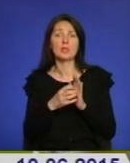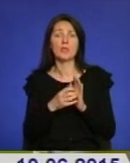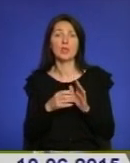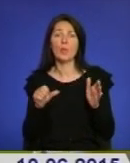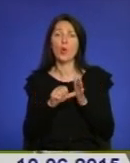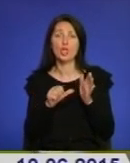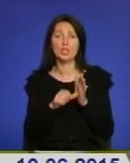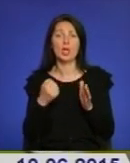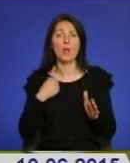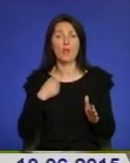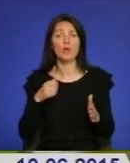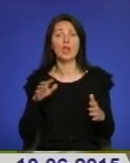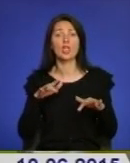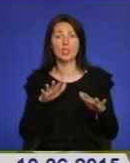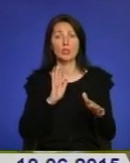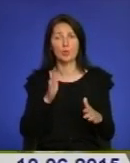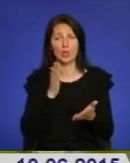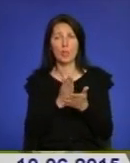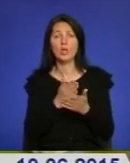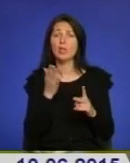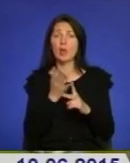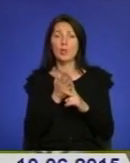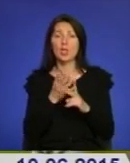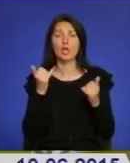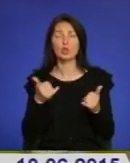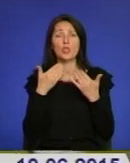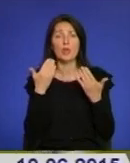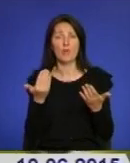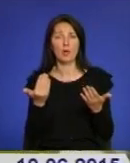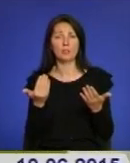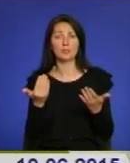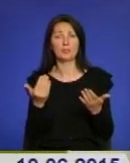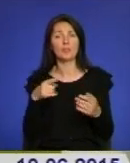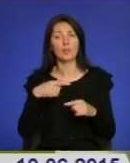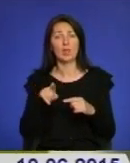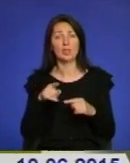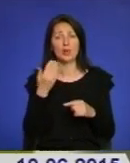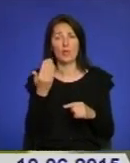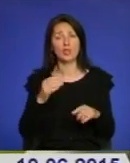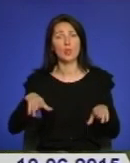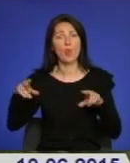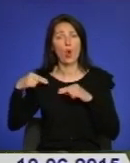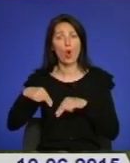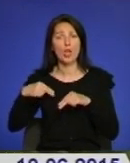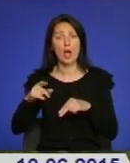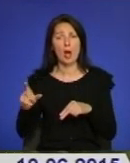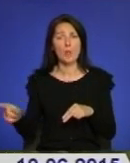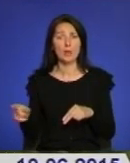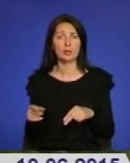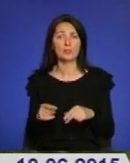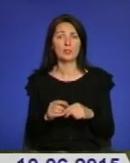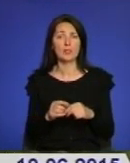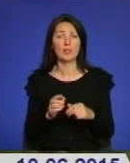Будете мати відповідні пільги. Значить, сьогодні вам, іншим вашим колегам, є вже більше